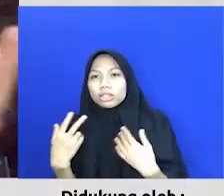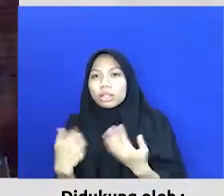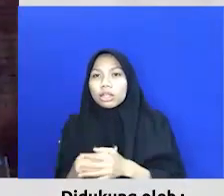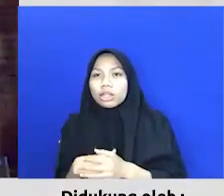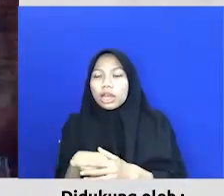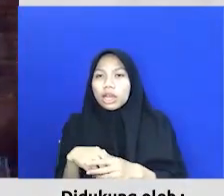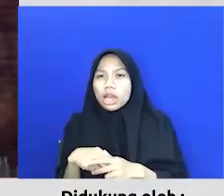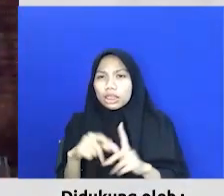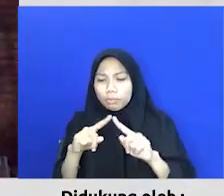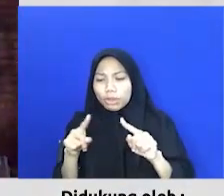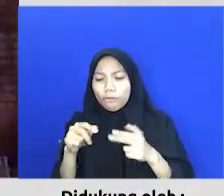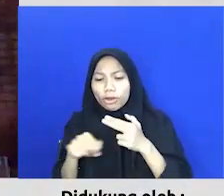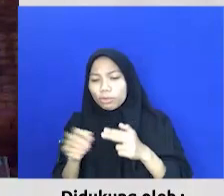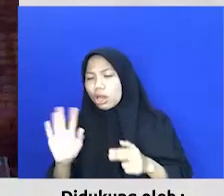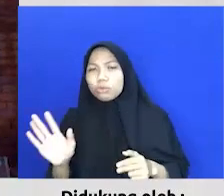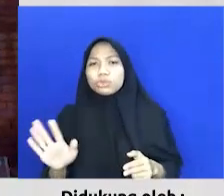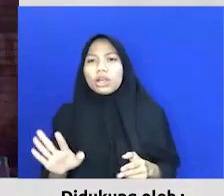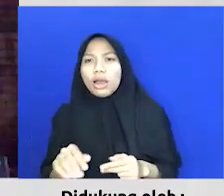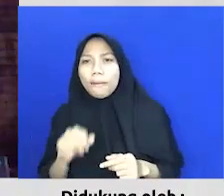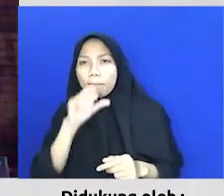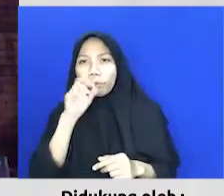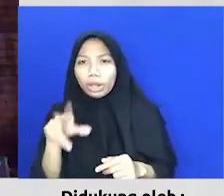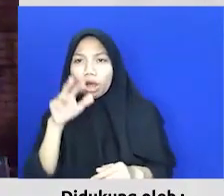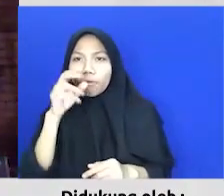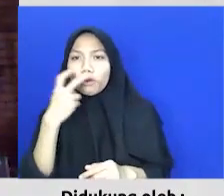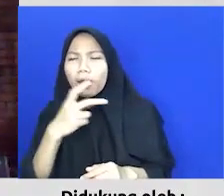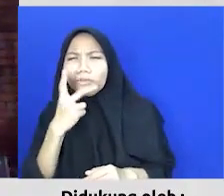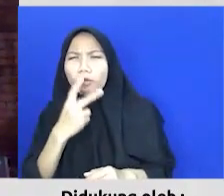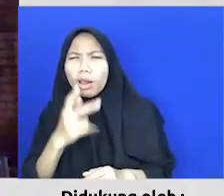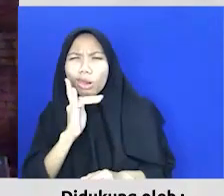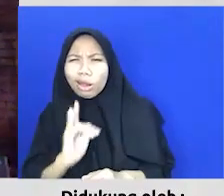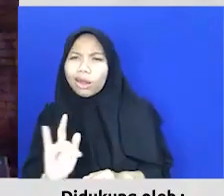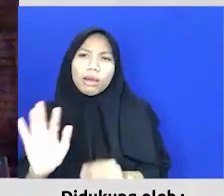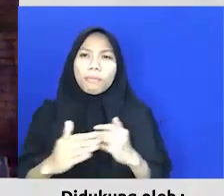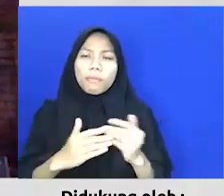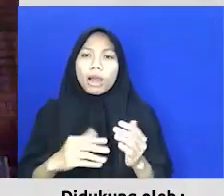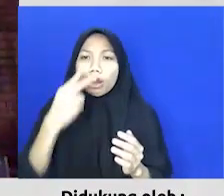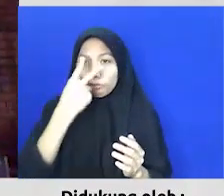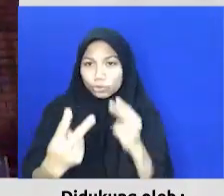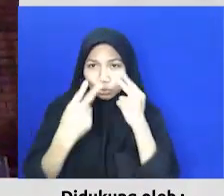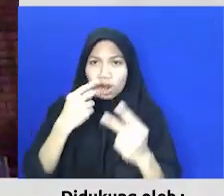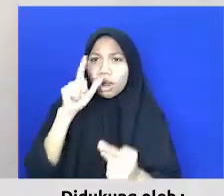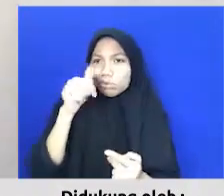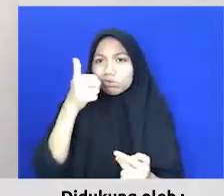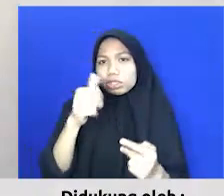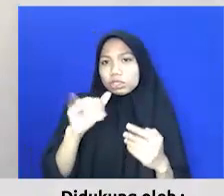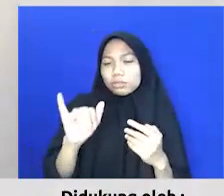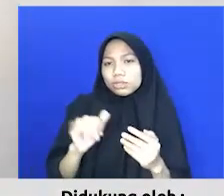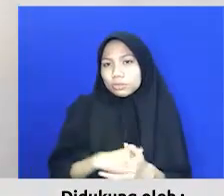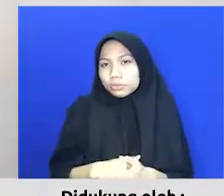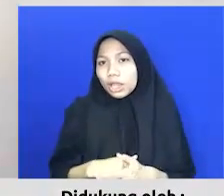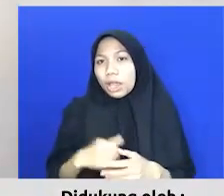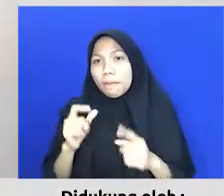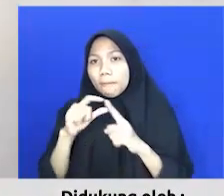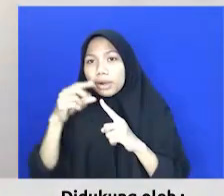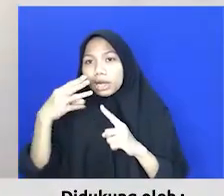harus disadari bahwa disampaikan melalui audio visual. Betul. Tapi tentu saja aspek visual menjadi bagian yang penting. Betul.